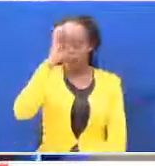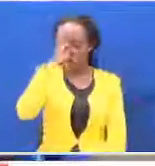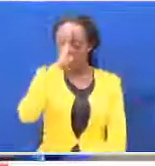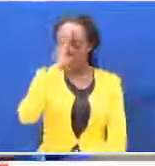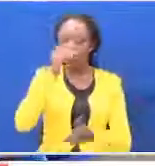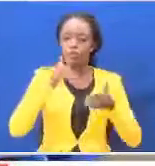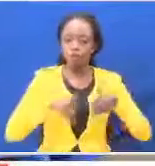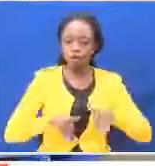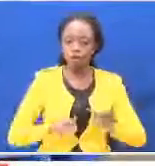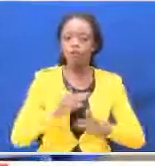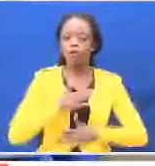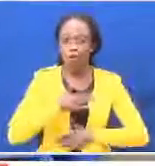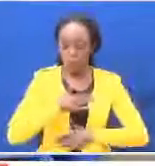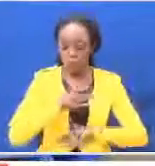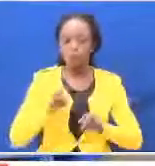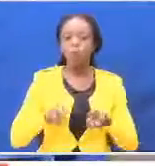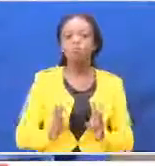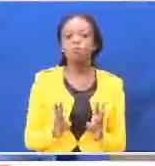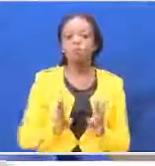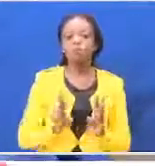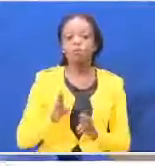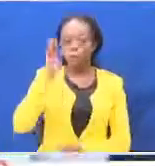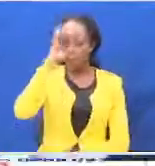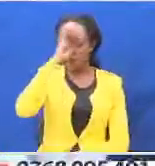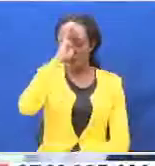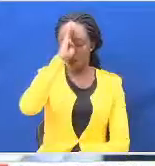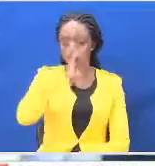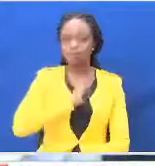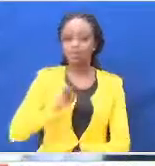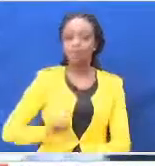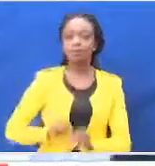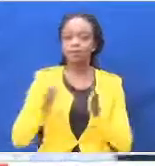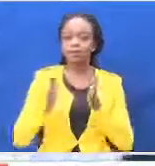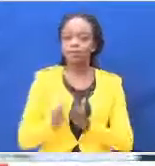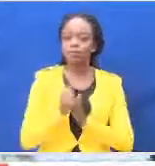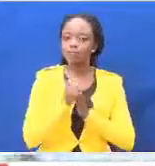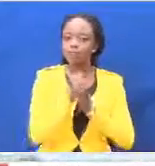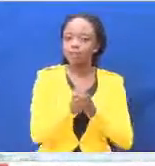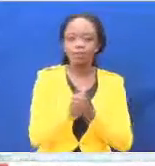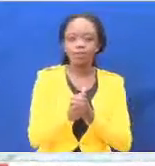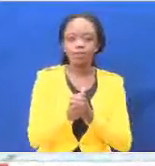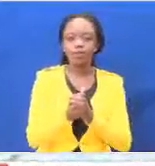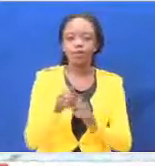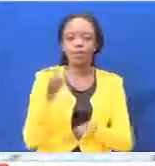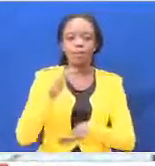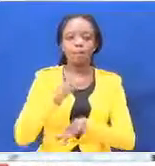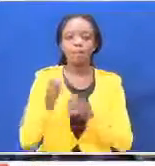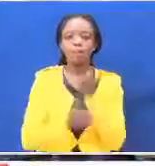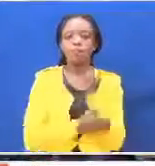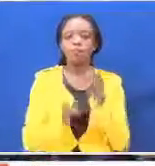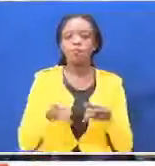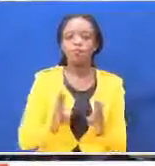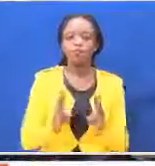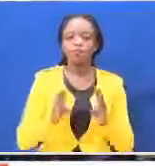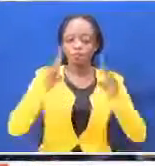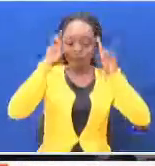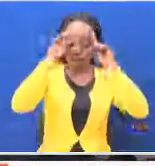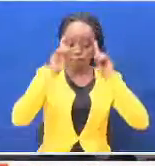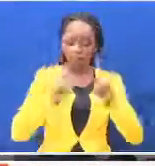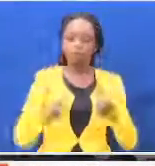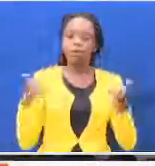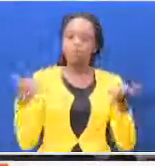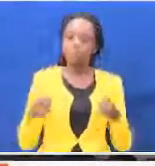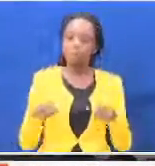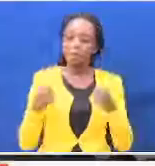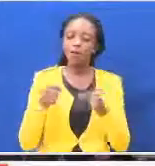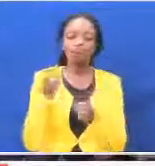honorably. They insist the Bungoma Senator-led Fort Kenya leadership is illegal. Na huo msimamo bado wako nao